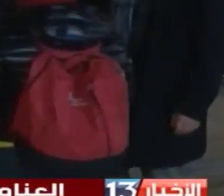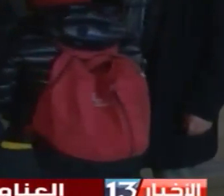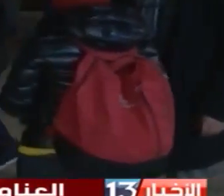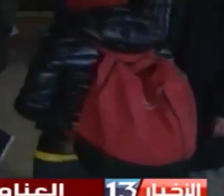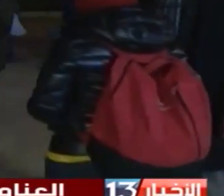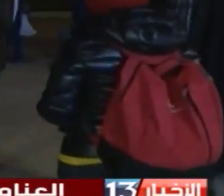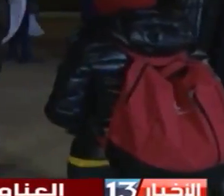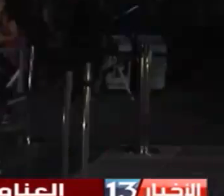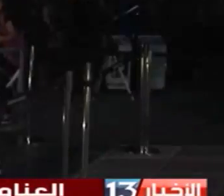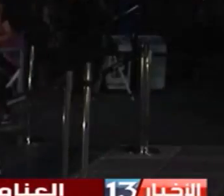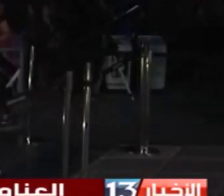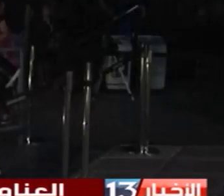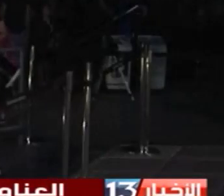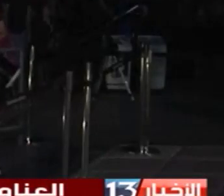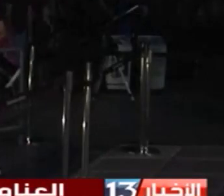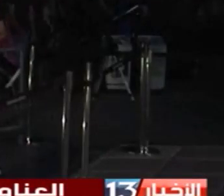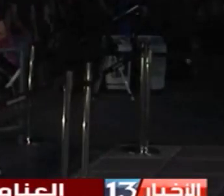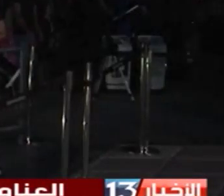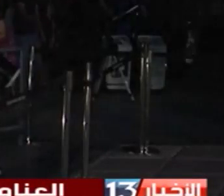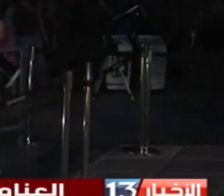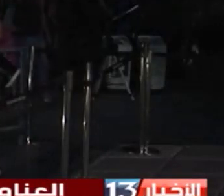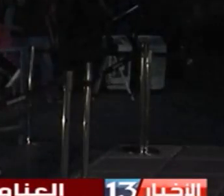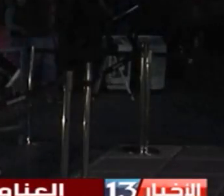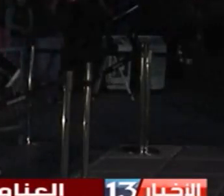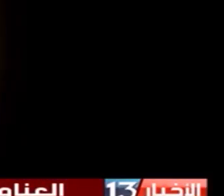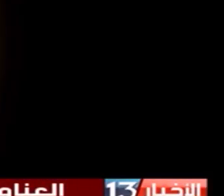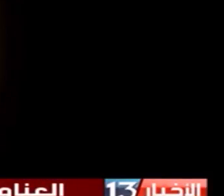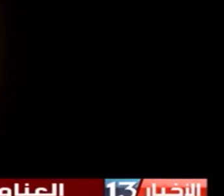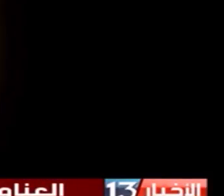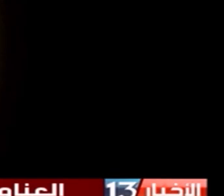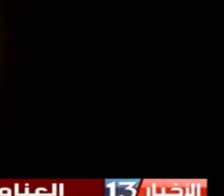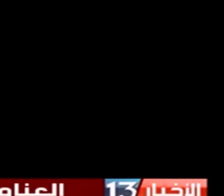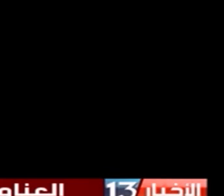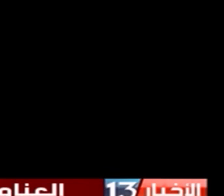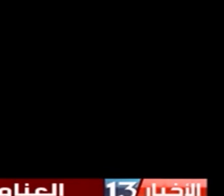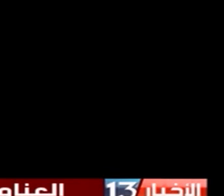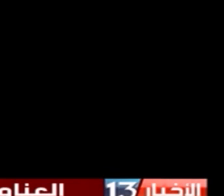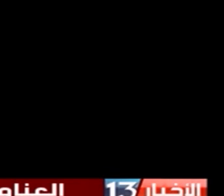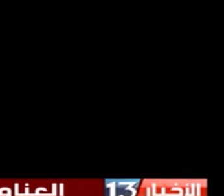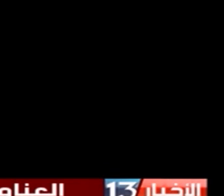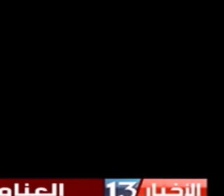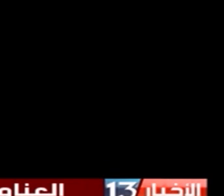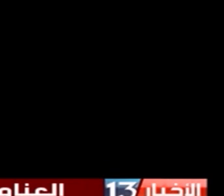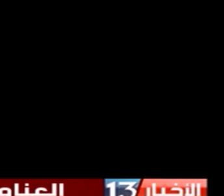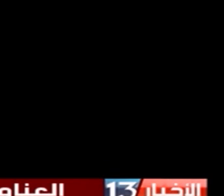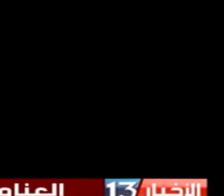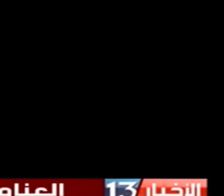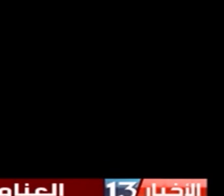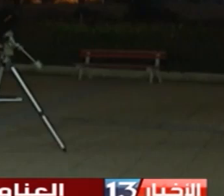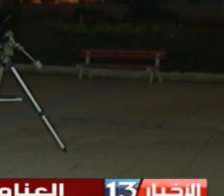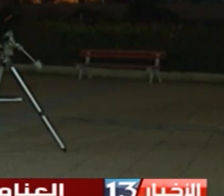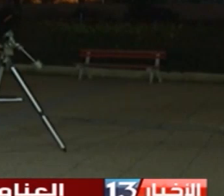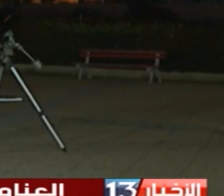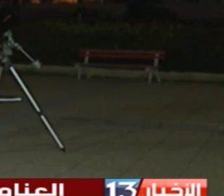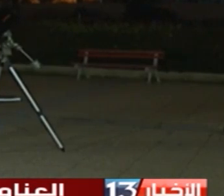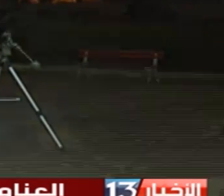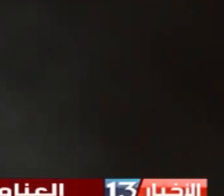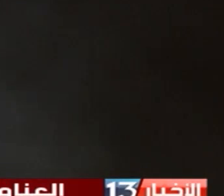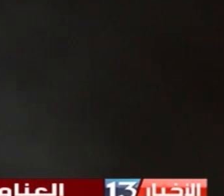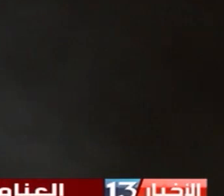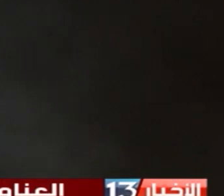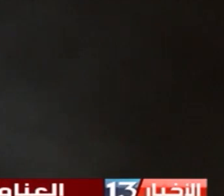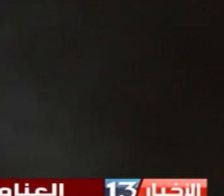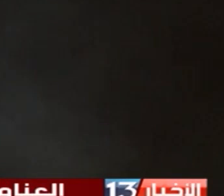عدد من سكان دول العالم يستمتعون برؤية قمر الذئب الدموي العملاق في واحدة من أكثر التظاهرات الفلكية